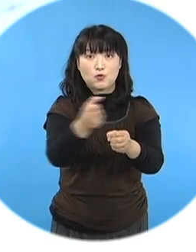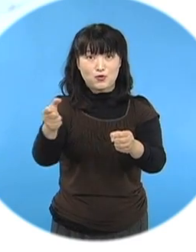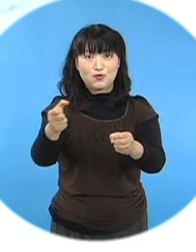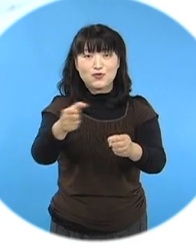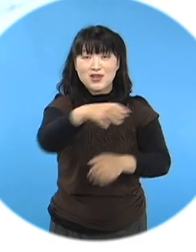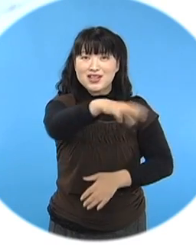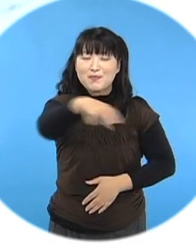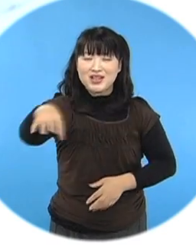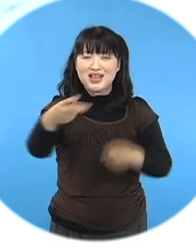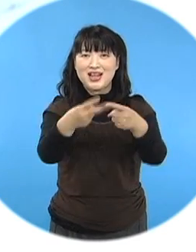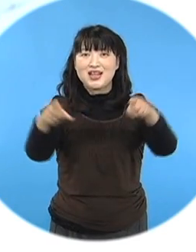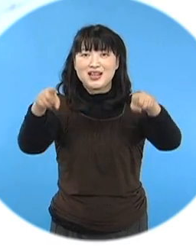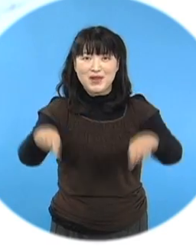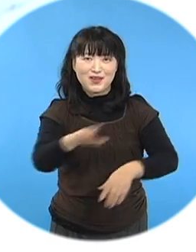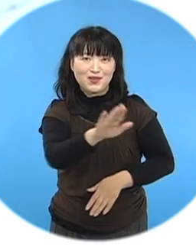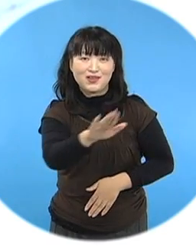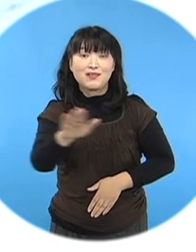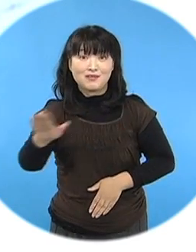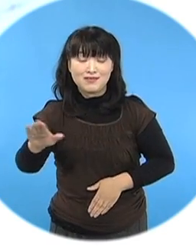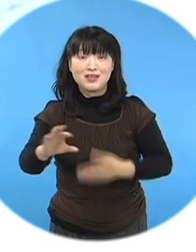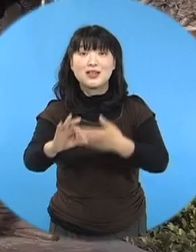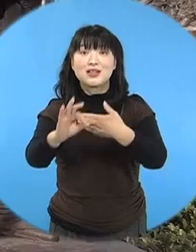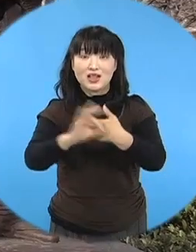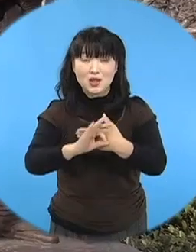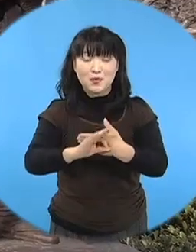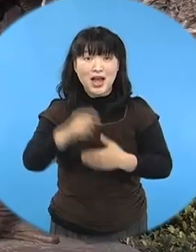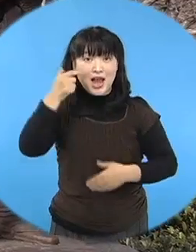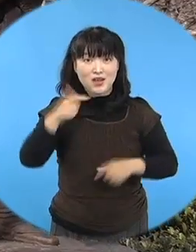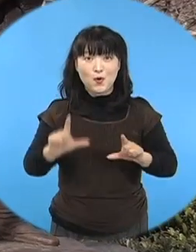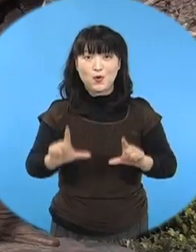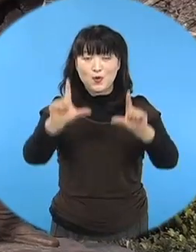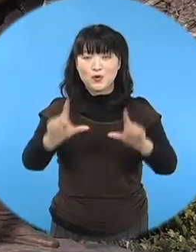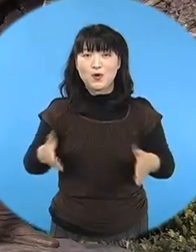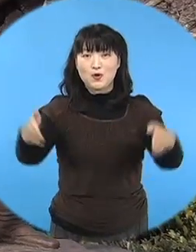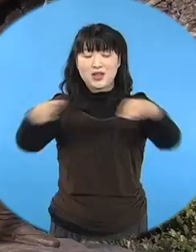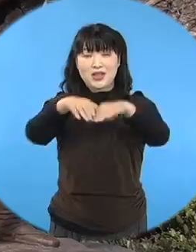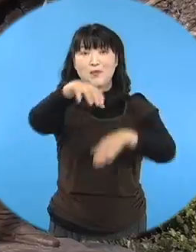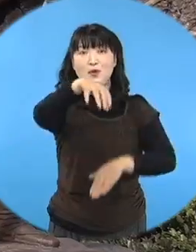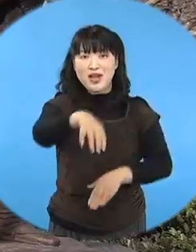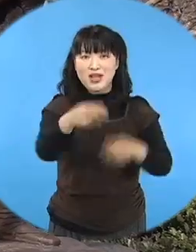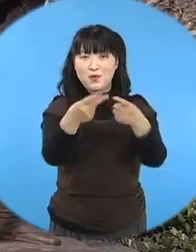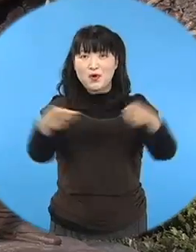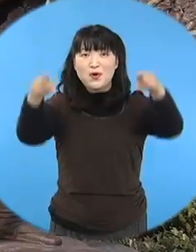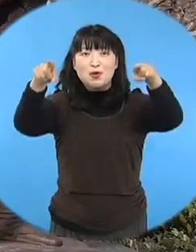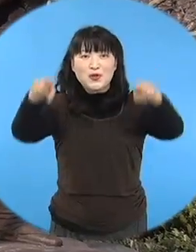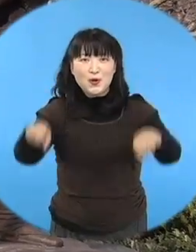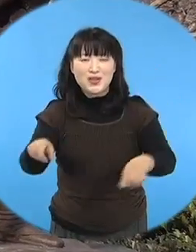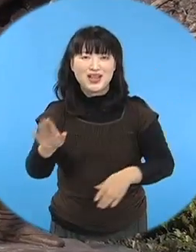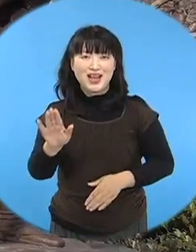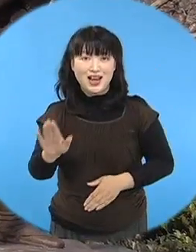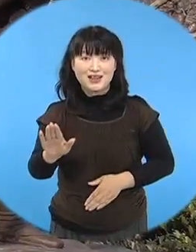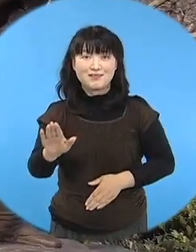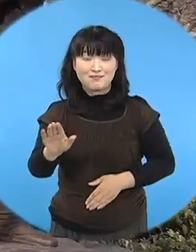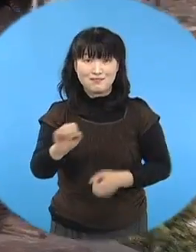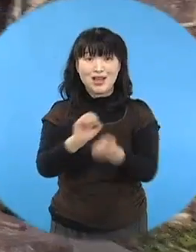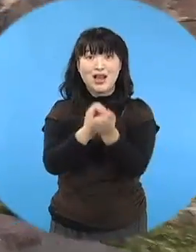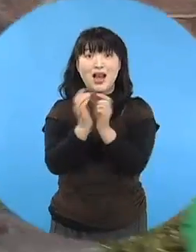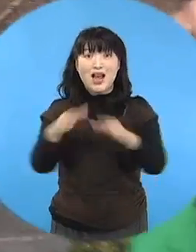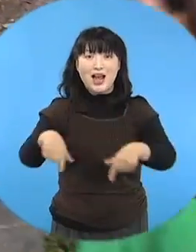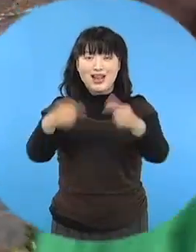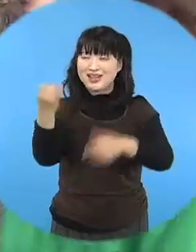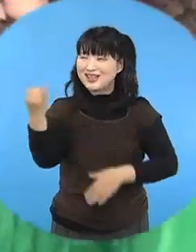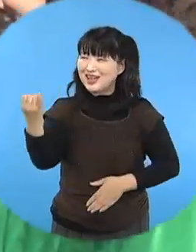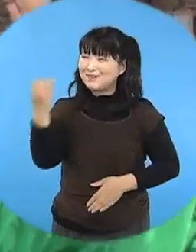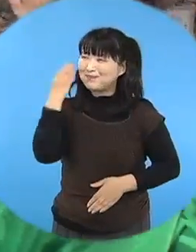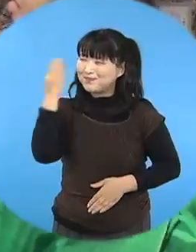さまざまなところでイベントが行われるそうなんですが、江戸東京建物園でも開催されるということです。学芸員の